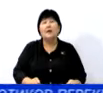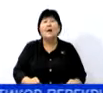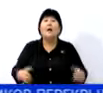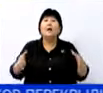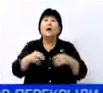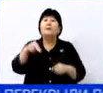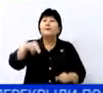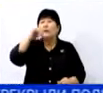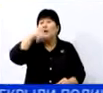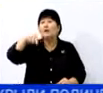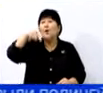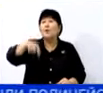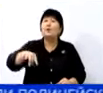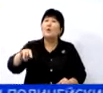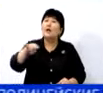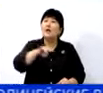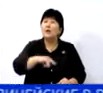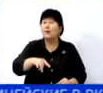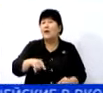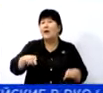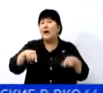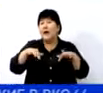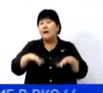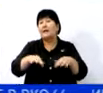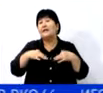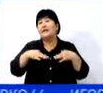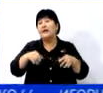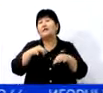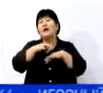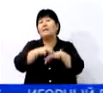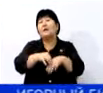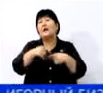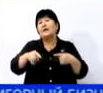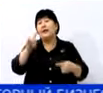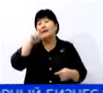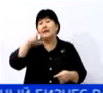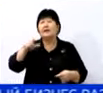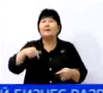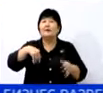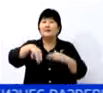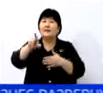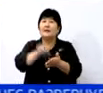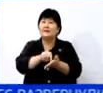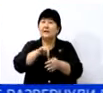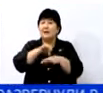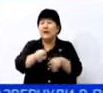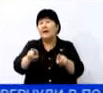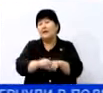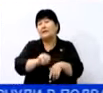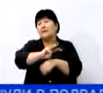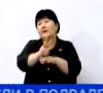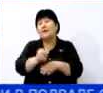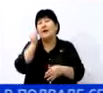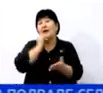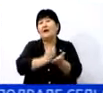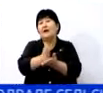Компания «Петроказахстан Конколь Ресурсес» организовала торжественные проводы ряда нефтяников на заслуженный отдых. Также были оказаны почести